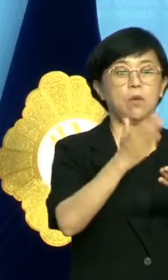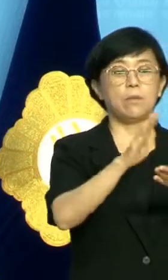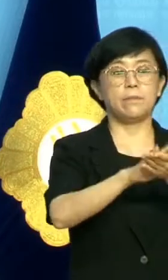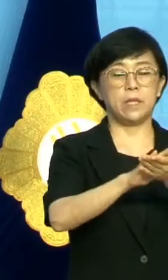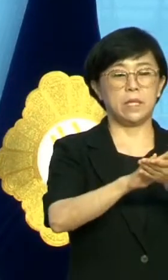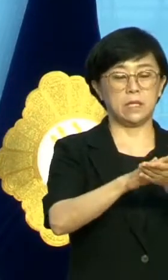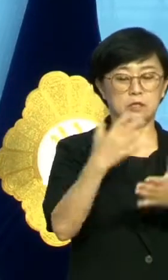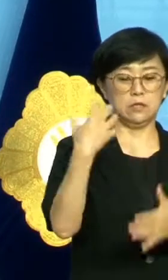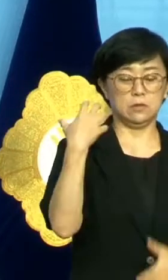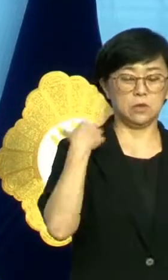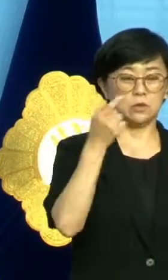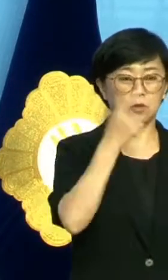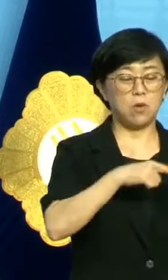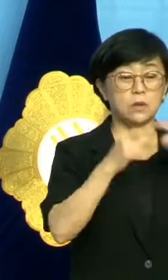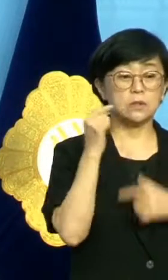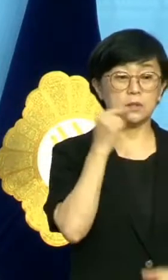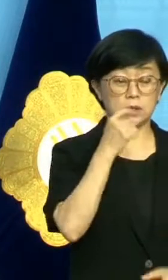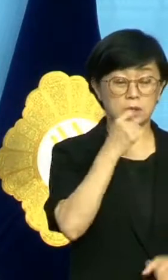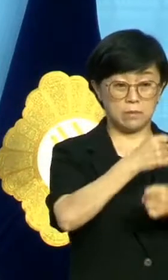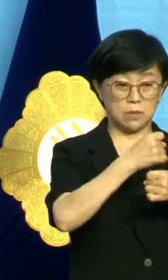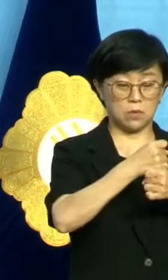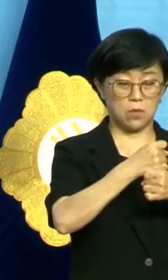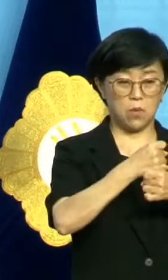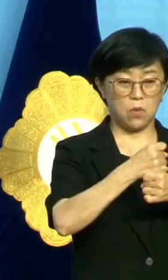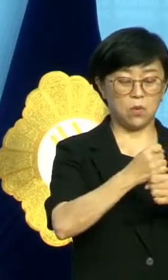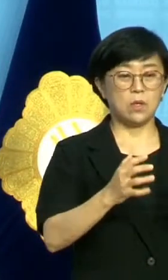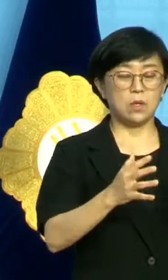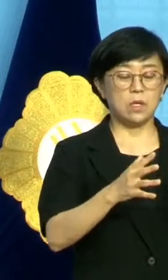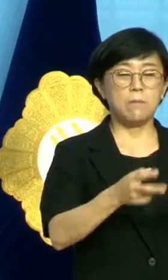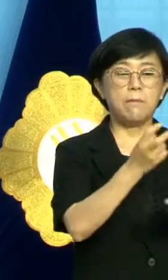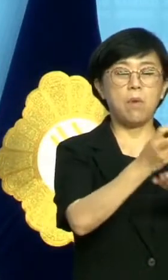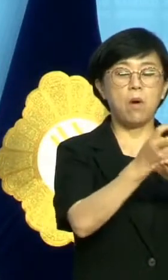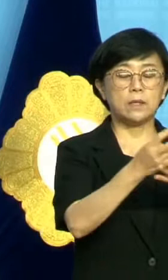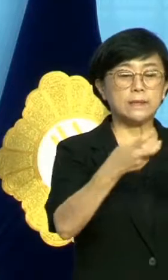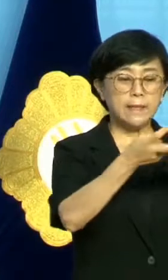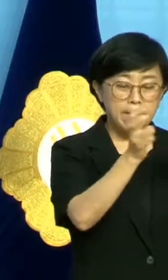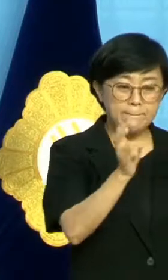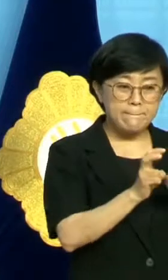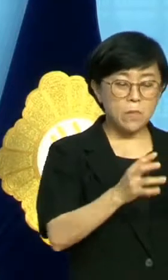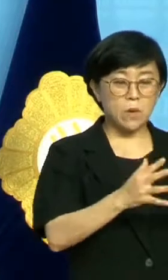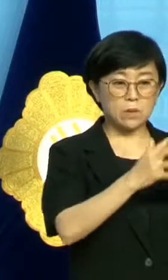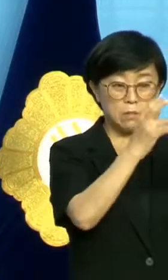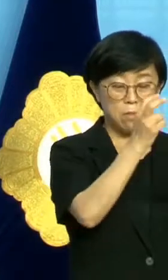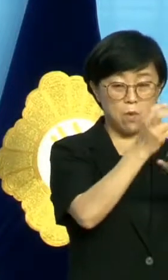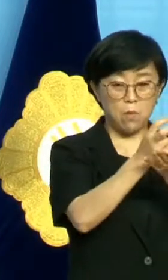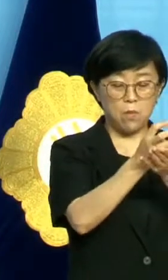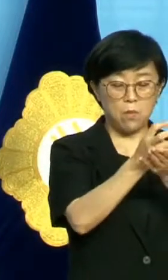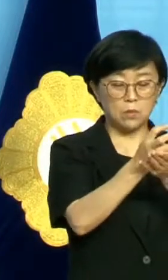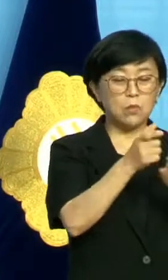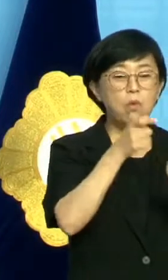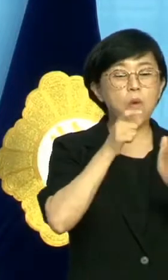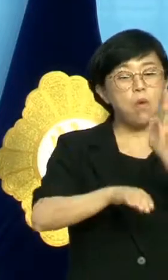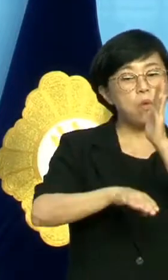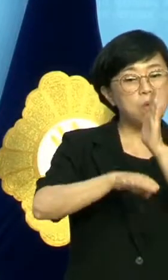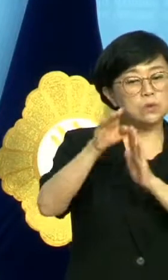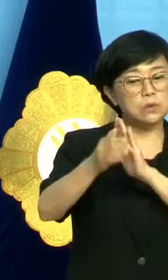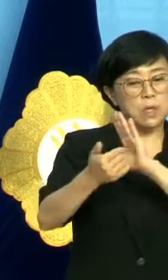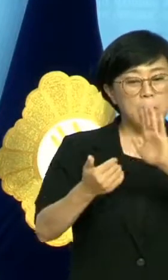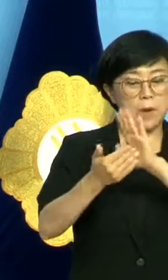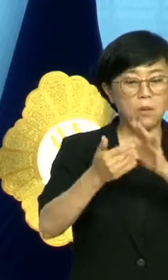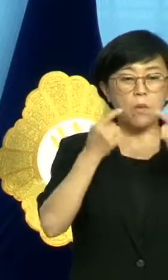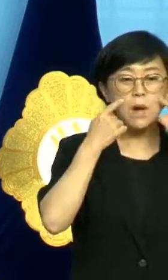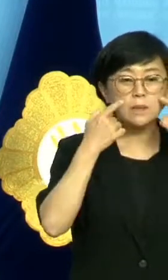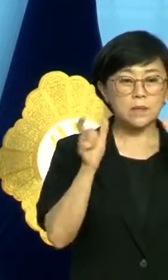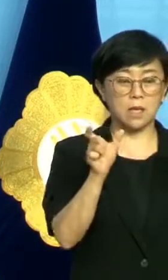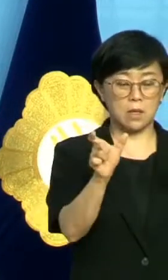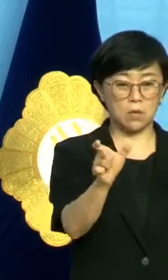강화할 것입니다 등 건설 법을 개정하여 뱀 운영원칙에 홍수 예방 원칙을 분명히 하여 하위